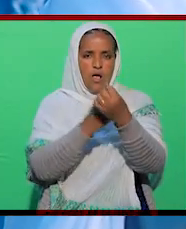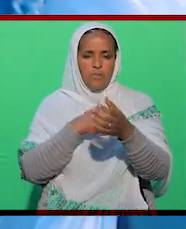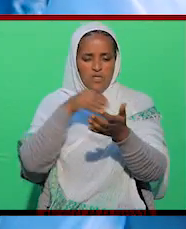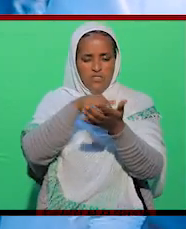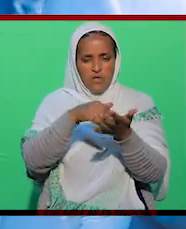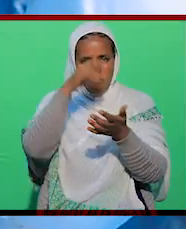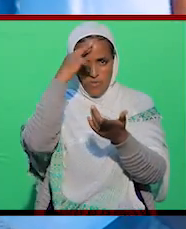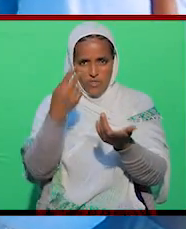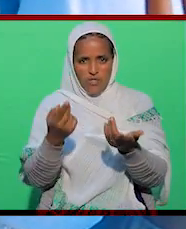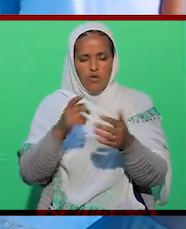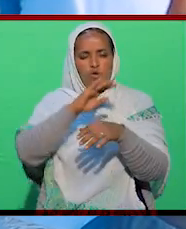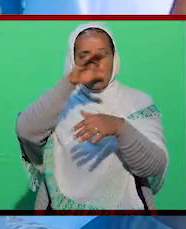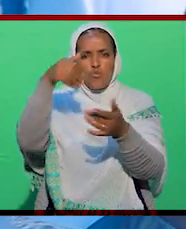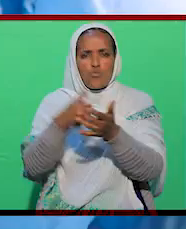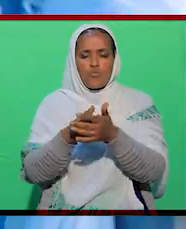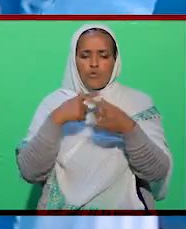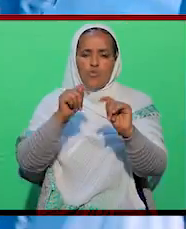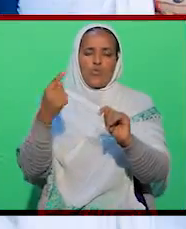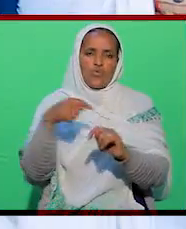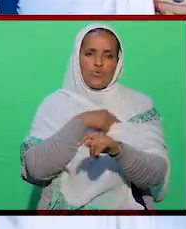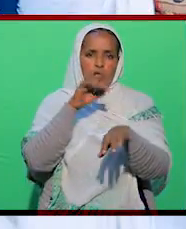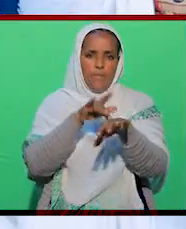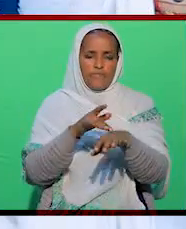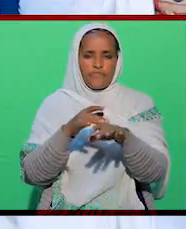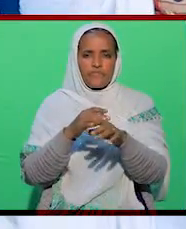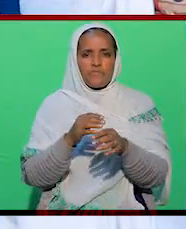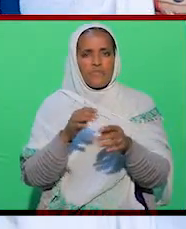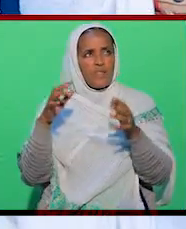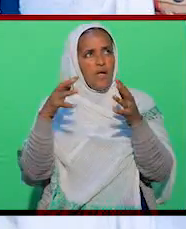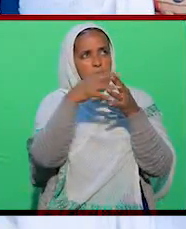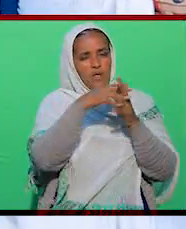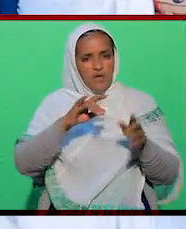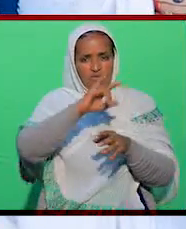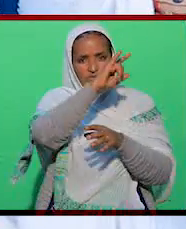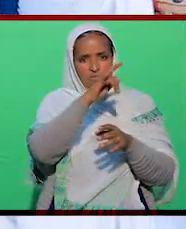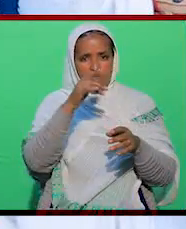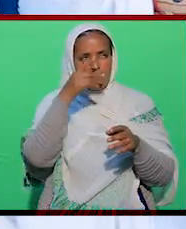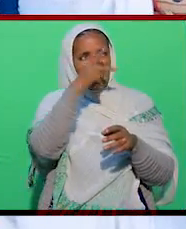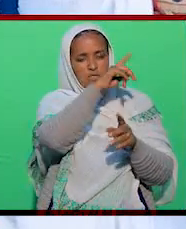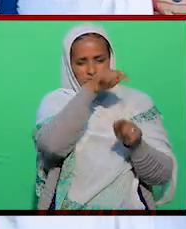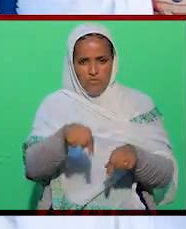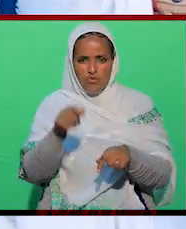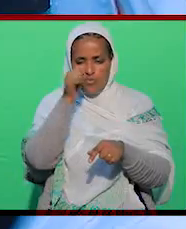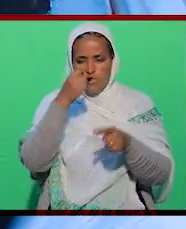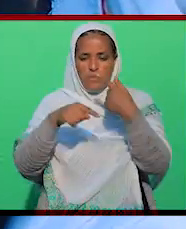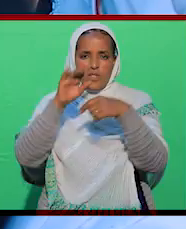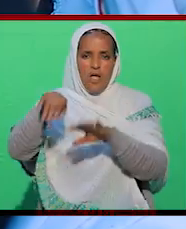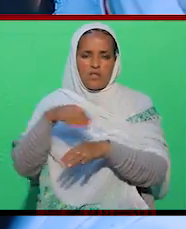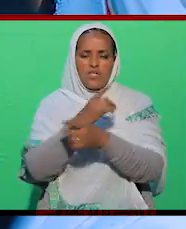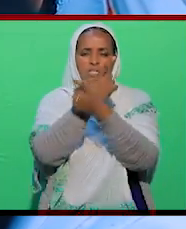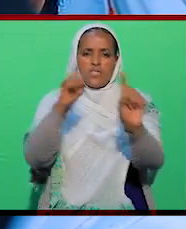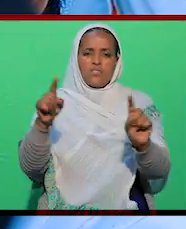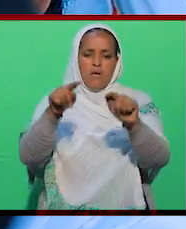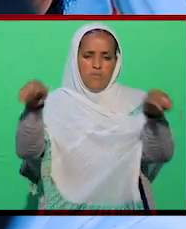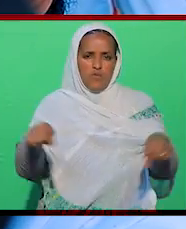የመኖር አቅማችን ደከም ስላለ ሁሉም የሚሞክረው እኛ ላይ ነው። በእውነቱ አውሮፓ አሜሪካ የተፈጠረው ኑፋቄ ሁሉ እኮ ኢትዮጵያ ሳይመጣ አያድርም።